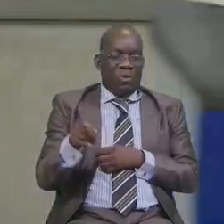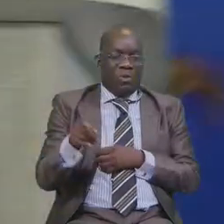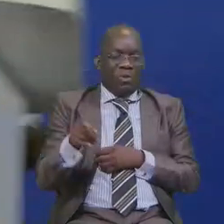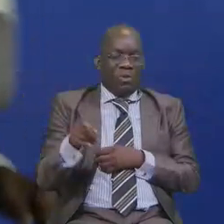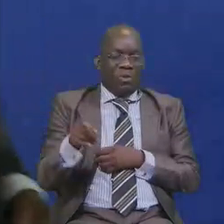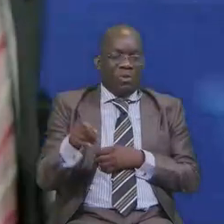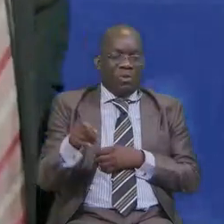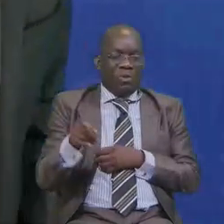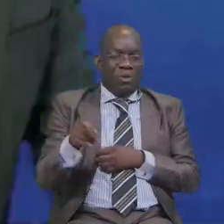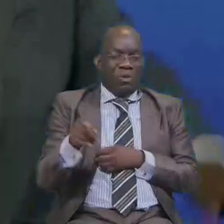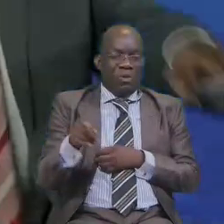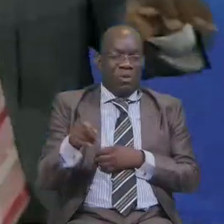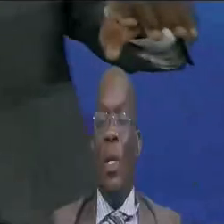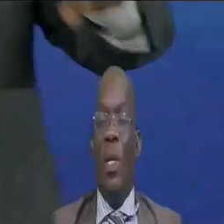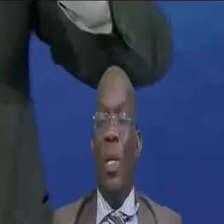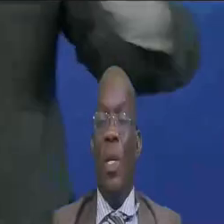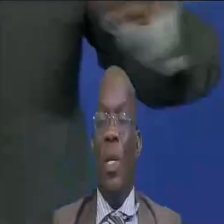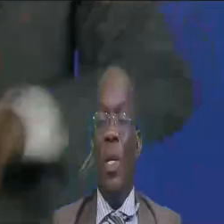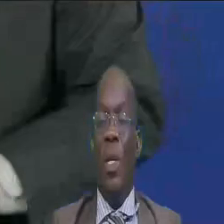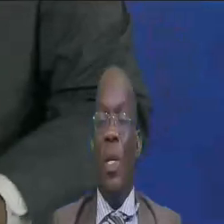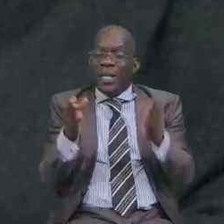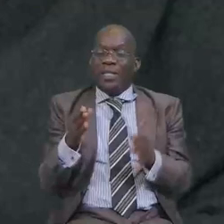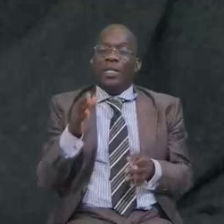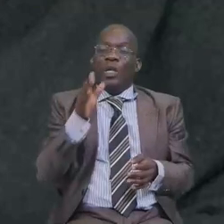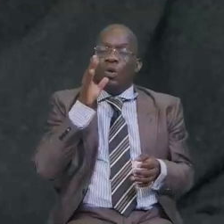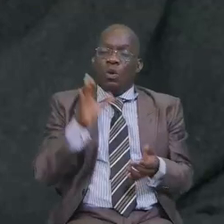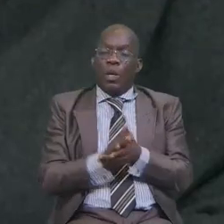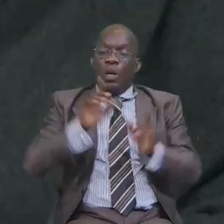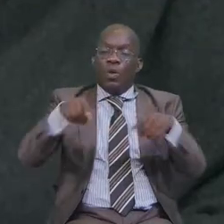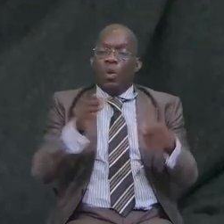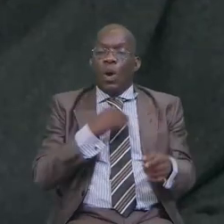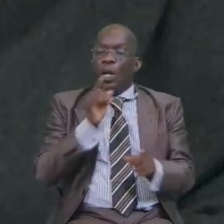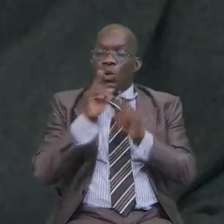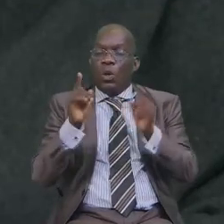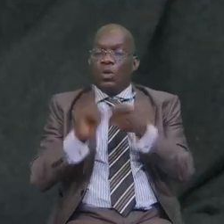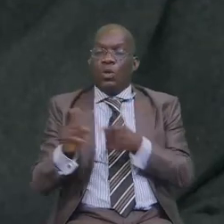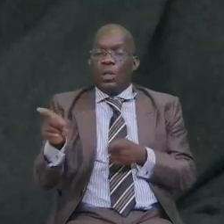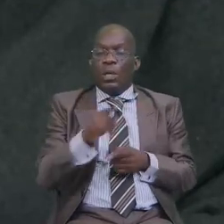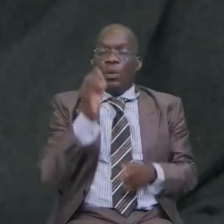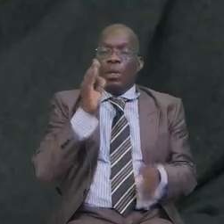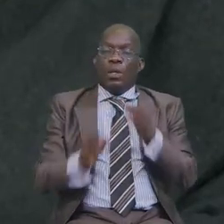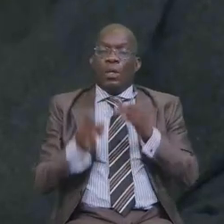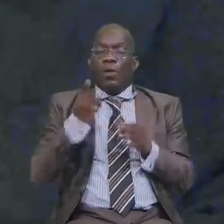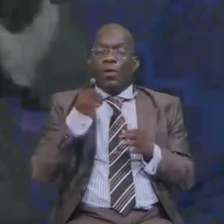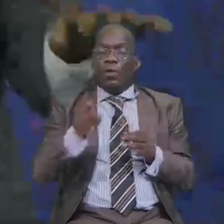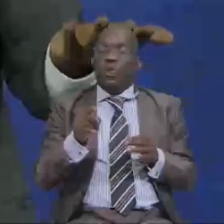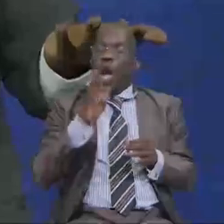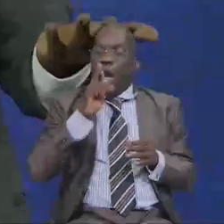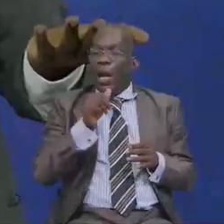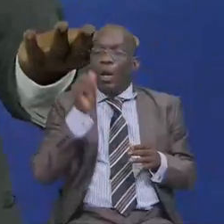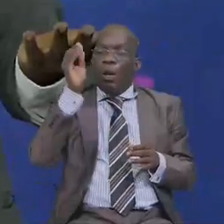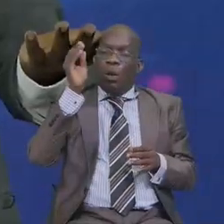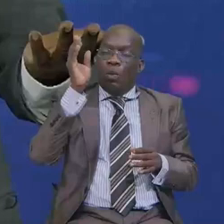des millions de femmes. Va parler à ces femmes. Et si tu es un professeur,